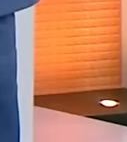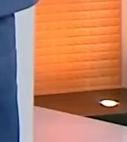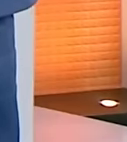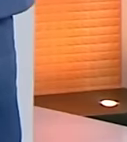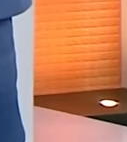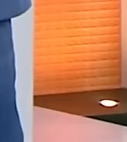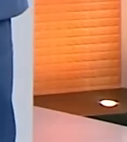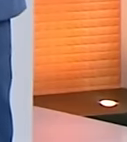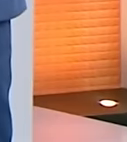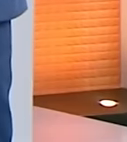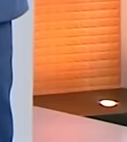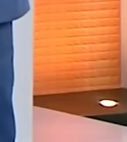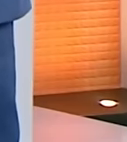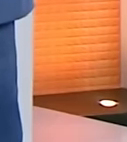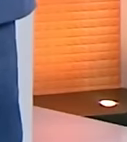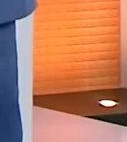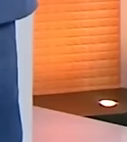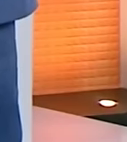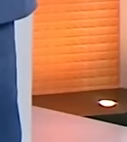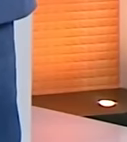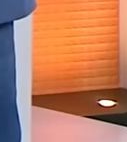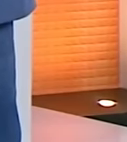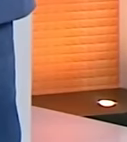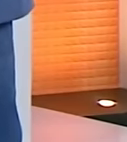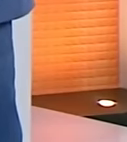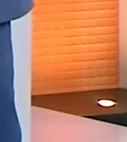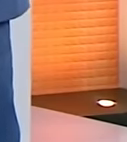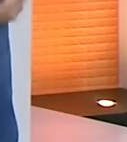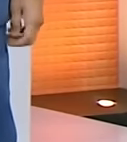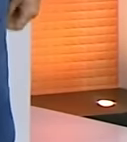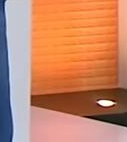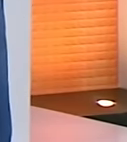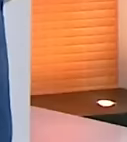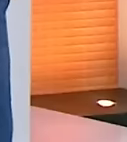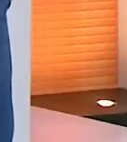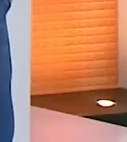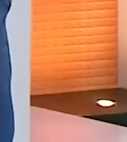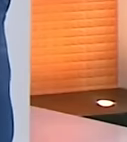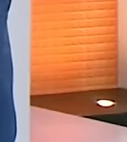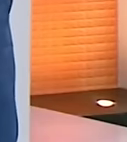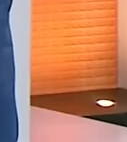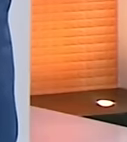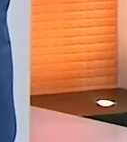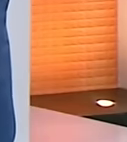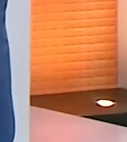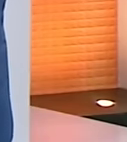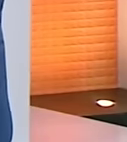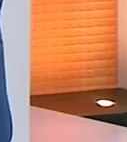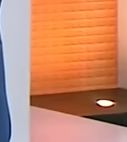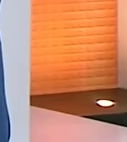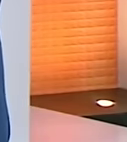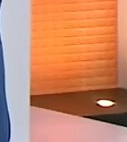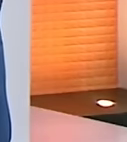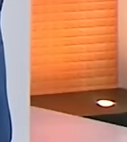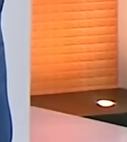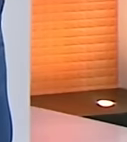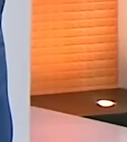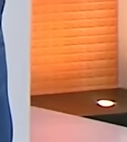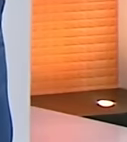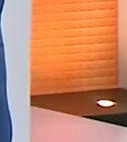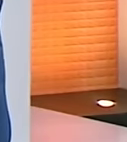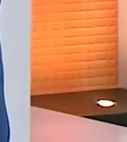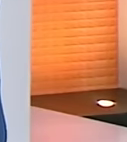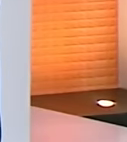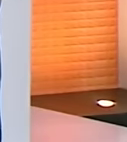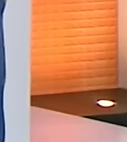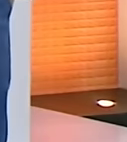Igan, mauna ka sa mga balita. Mag-subscribe sa GMA Integrated News sa YouTube. Sa mga kapuso abroad, subaybayan nyo kami sa GMA